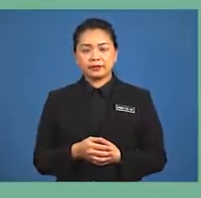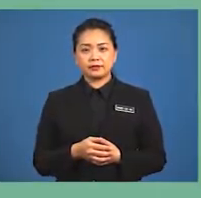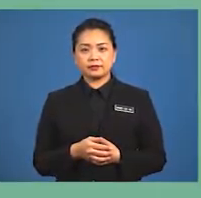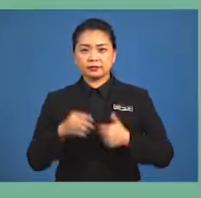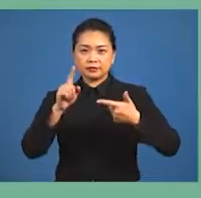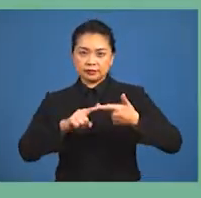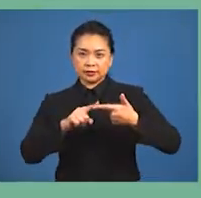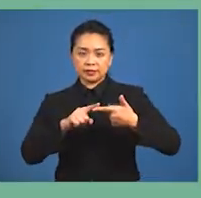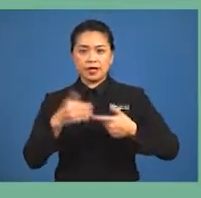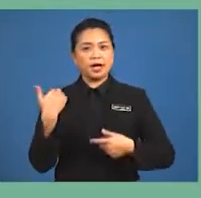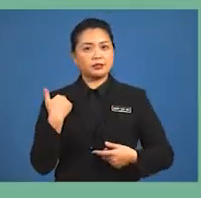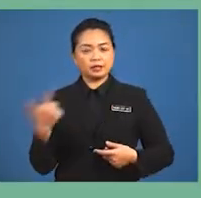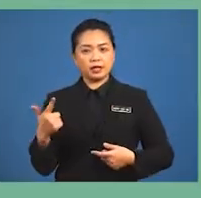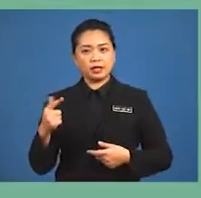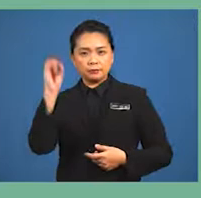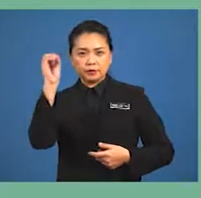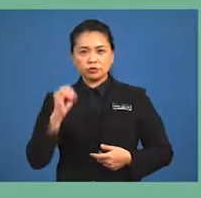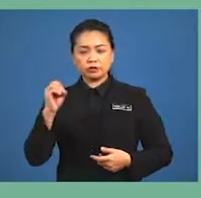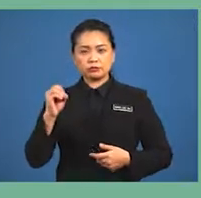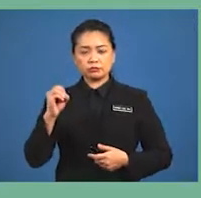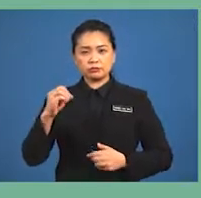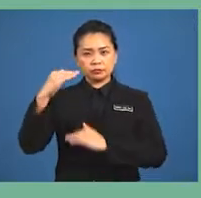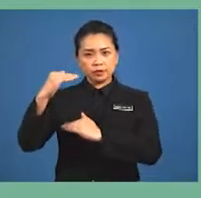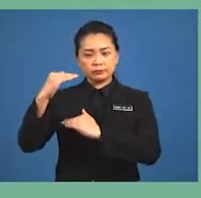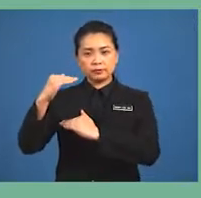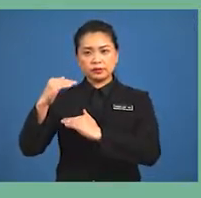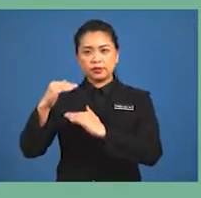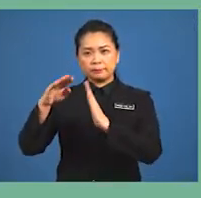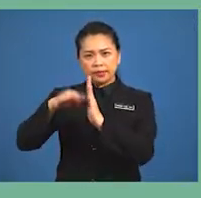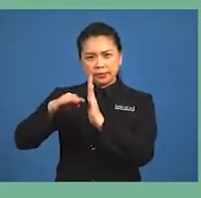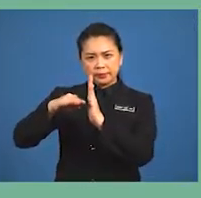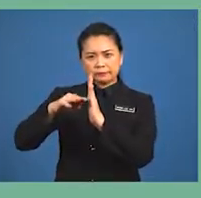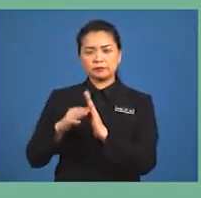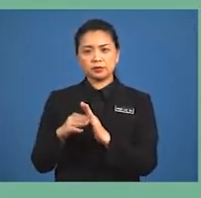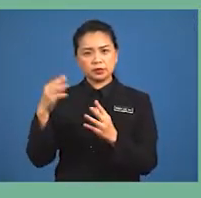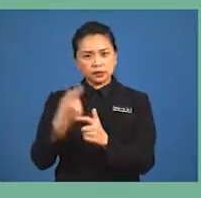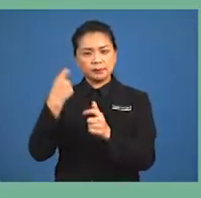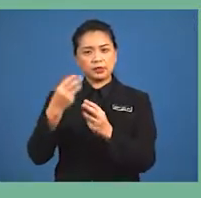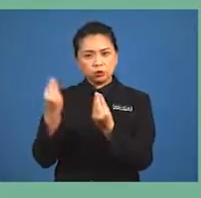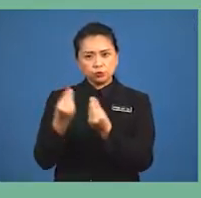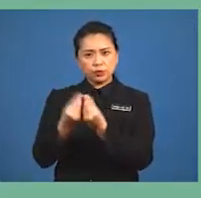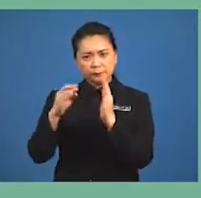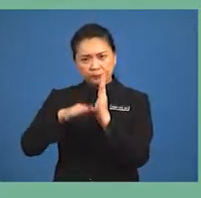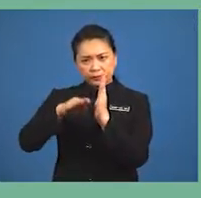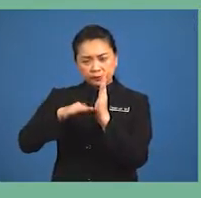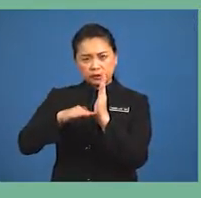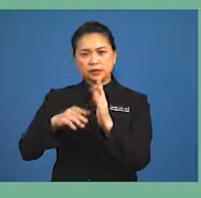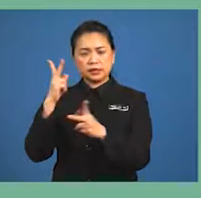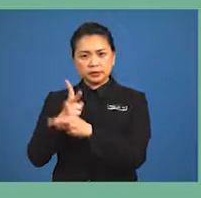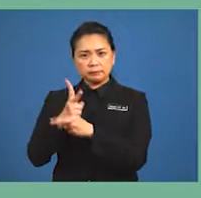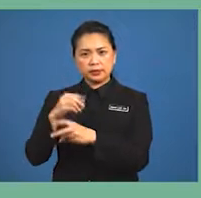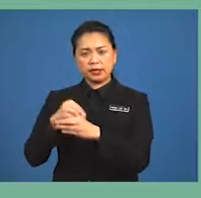Kadar reserve tunai merupakan peratusan tertentu aset minimum daripada jumlah deposit yang perlu disimpan di dalam bank